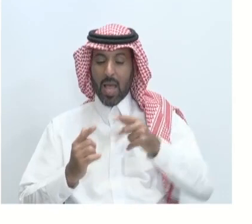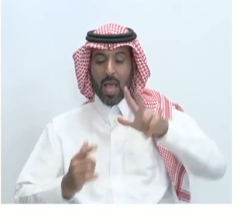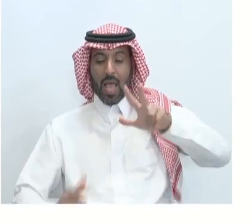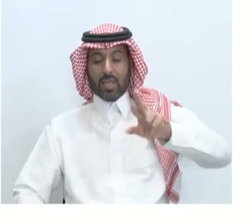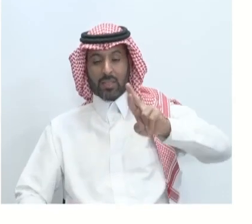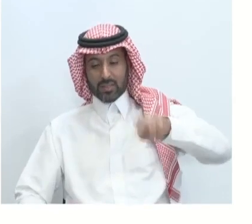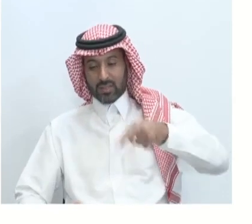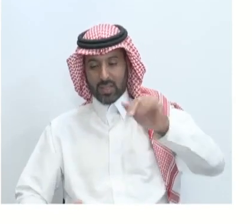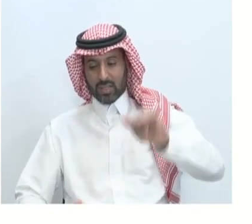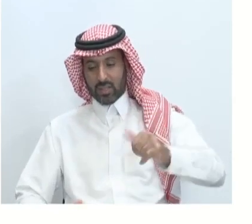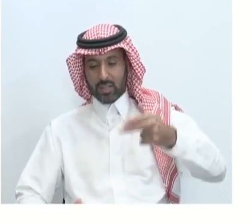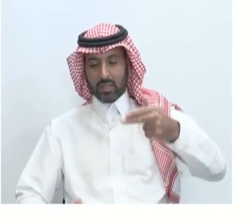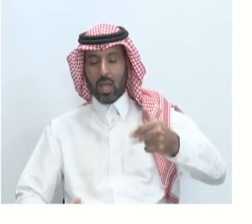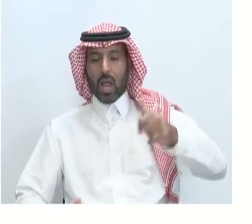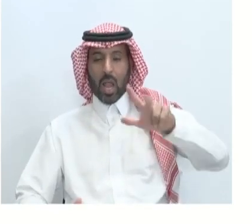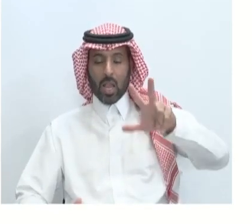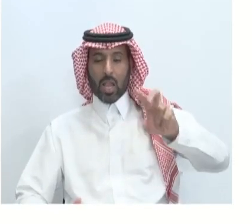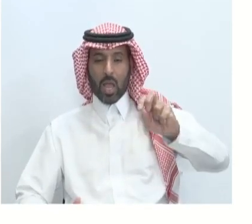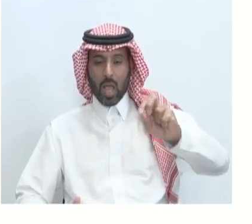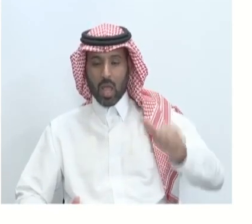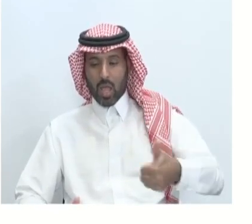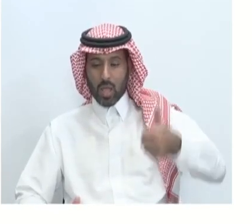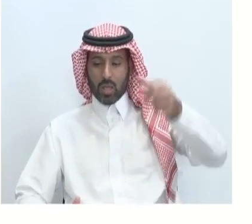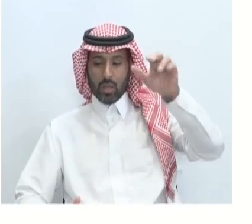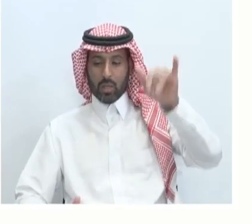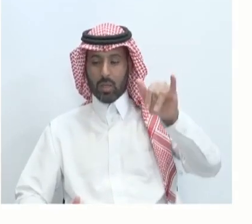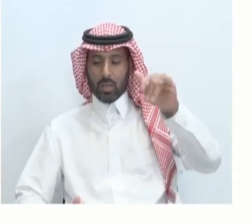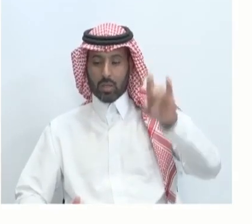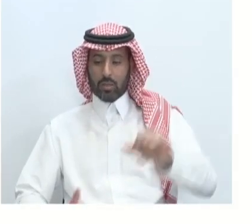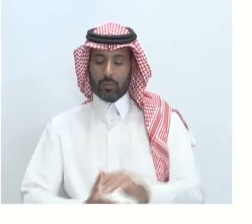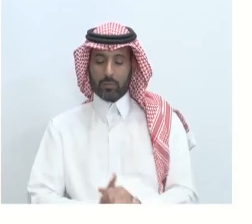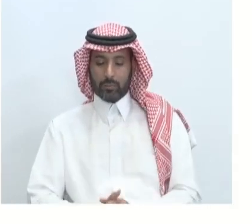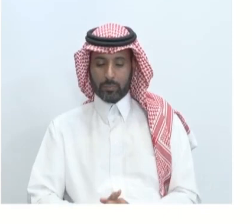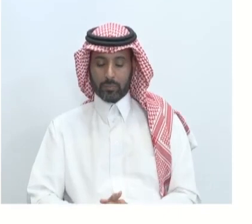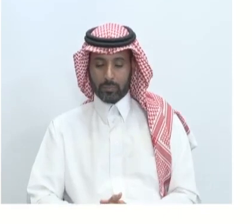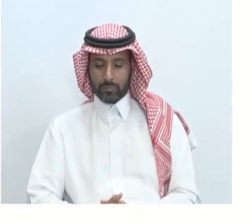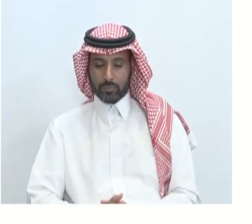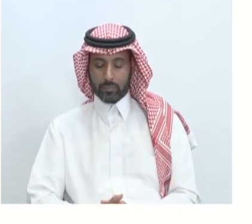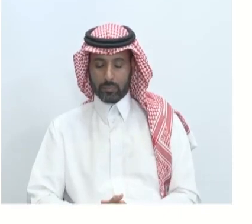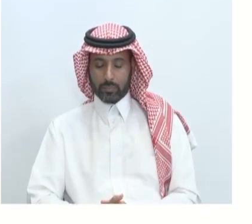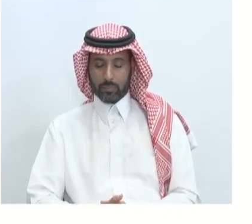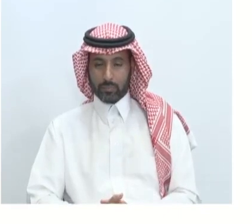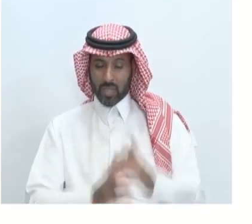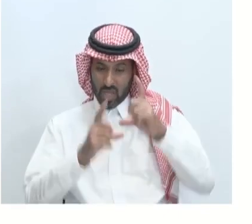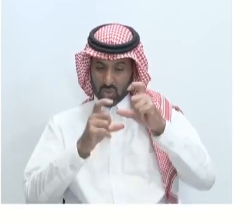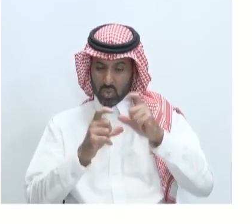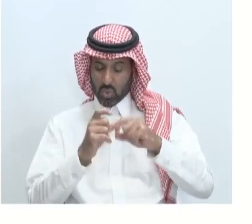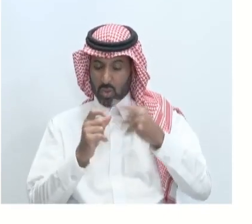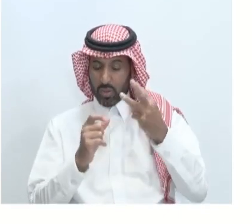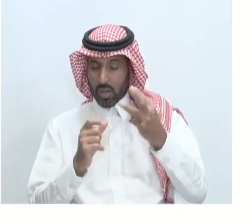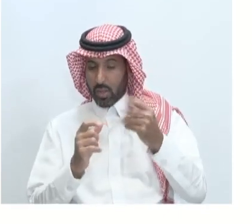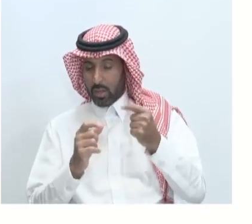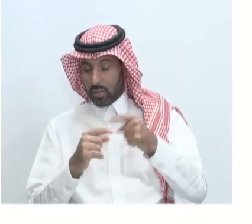الهالي كما هو واضح معنا في الشكل عشره ثلاثه صوره توضح لنا الزيغ الهالي وفيه